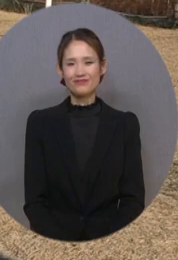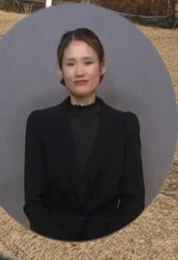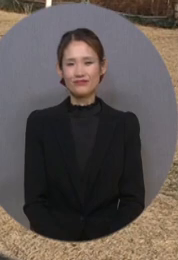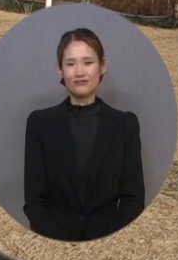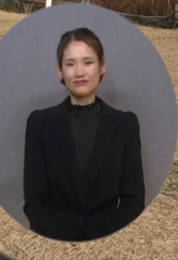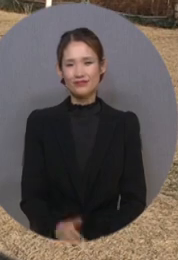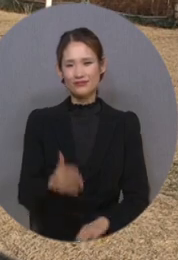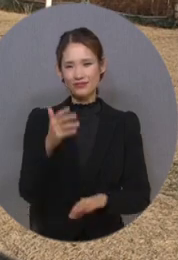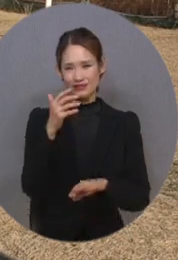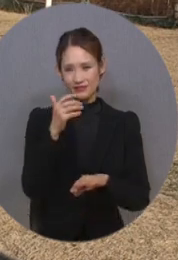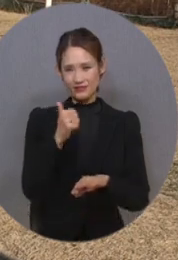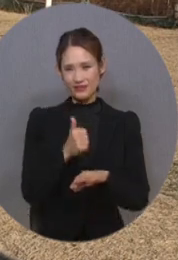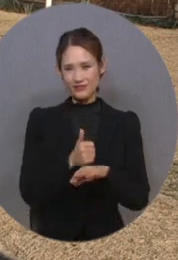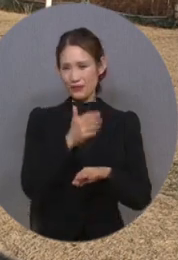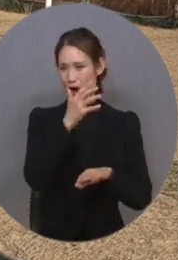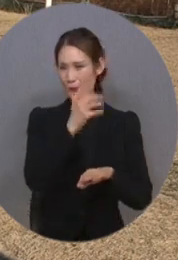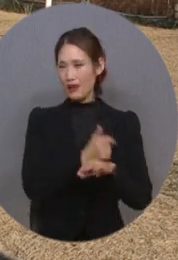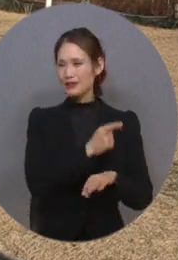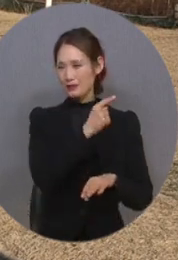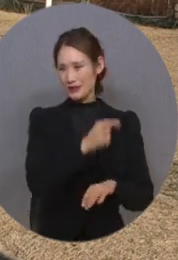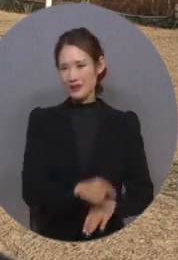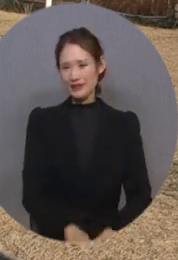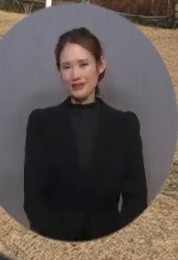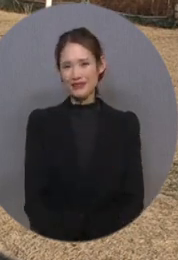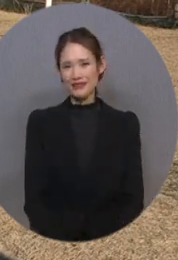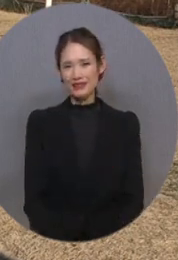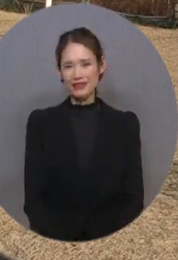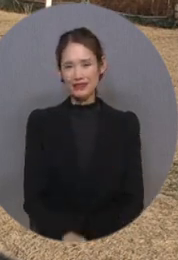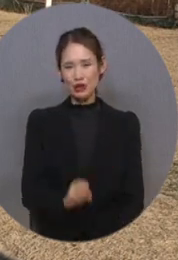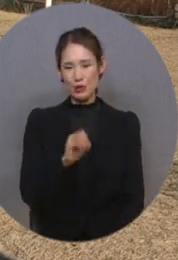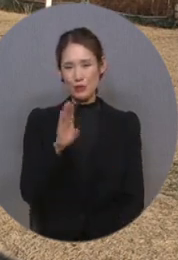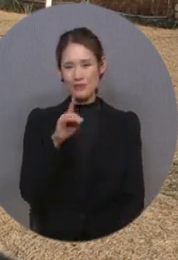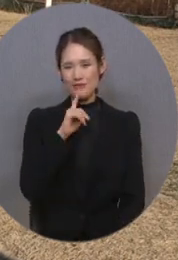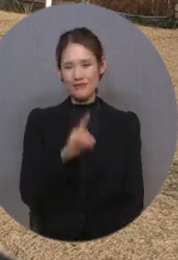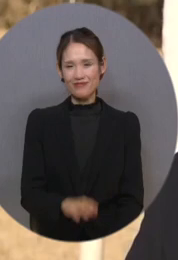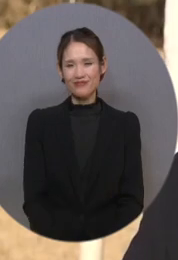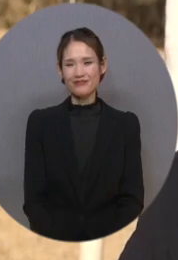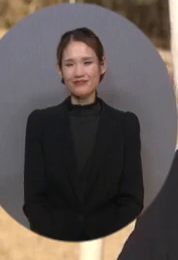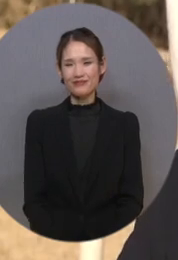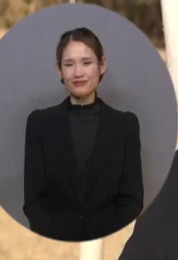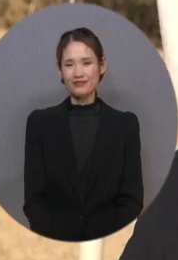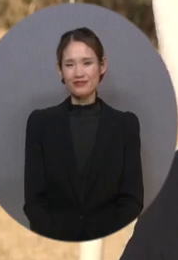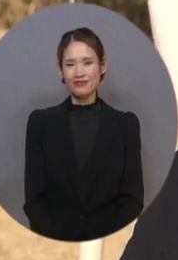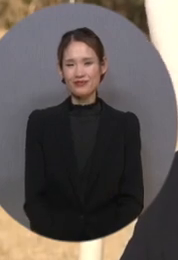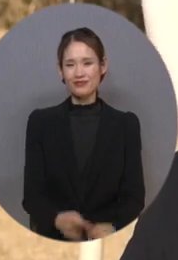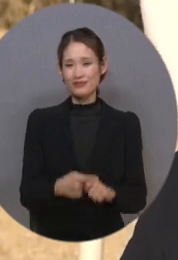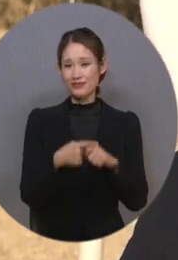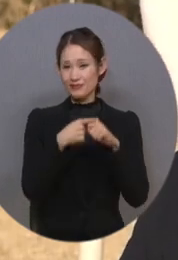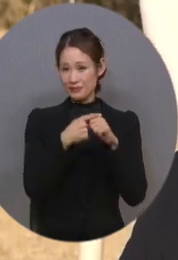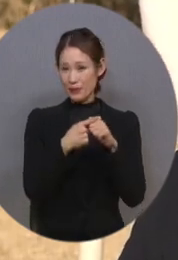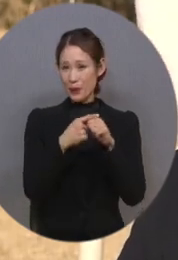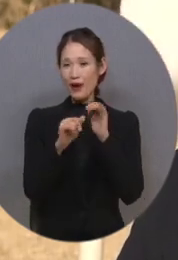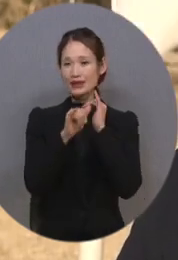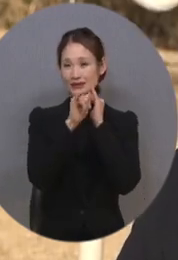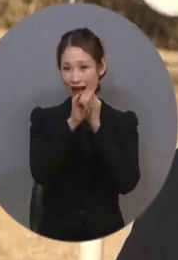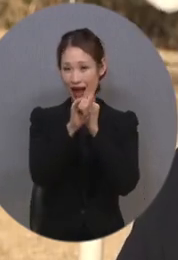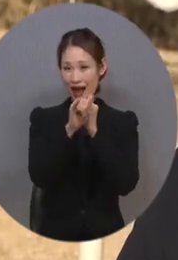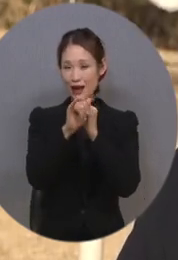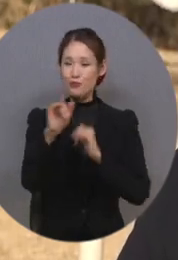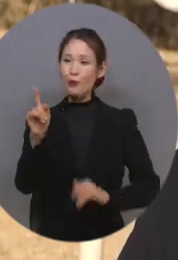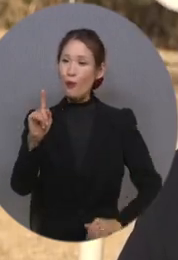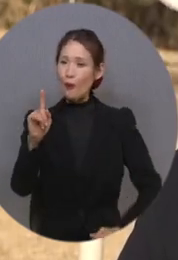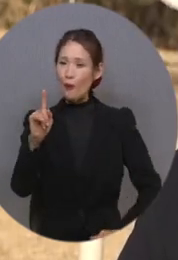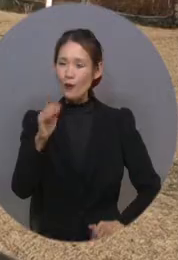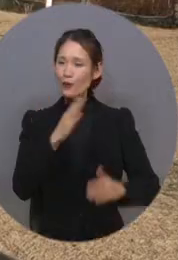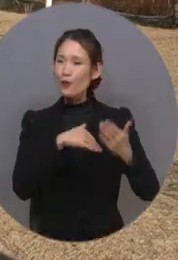아니, 마지막 아, 저기. 네. 자, 그러면 오늘 1등에게는 부상이 뭡니까?